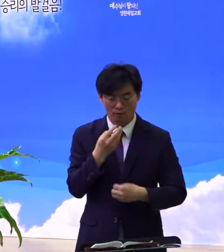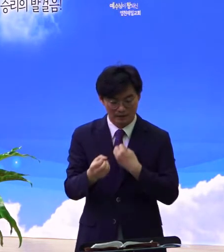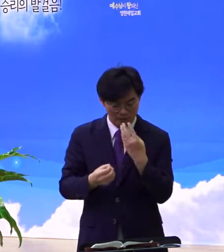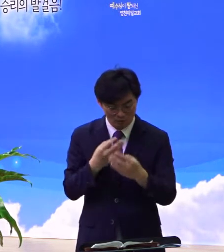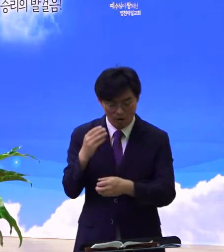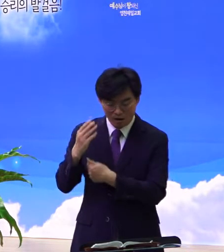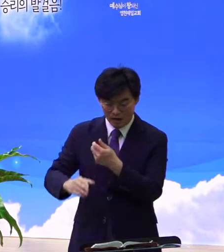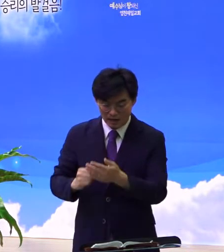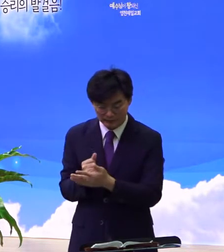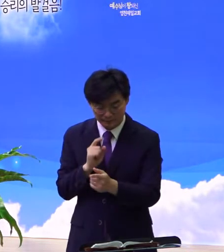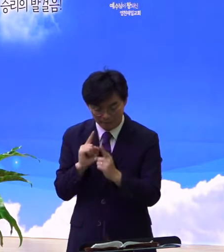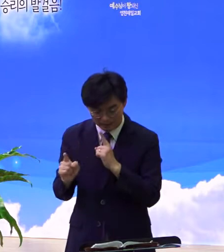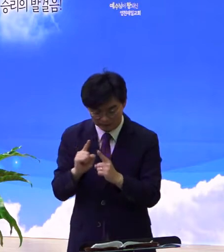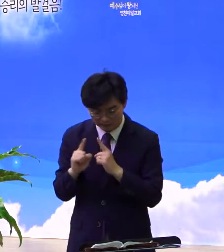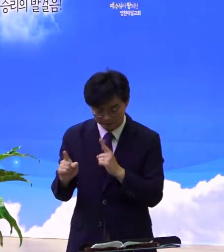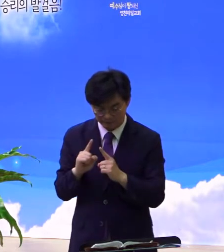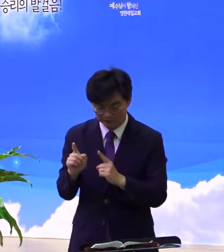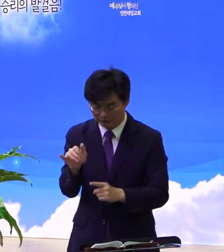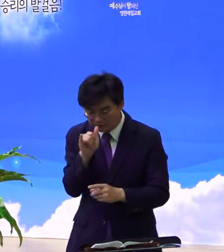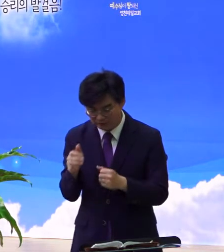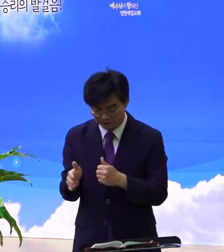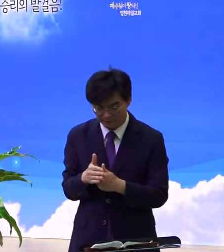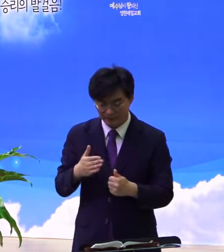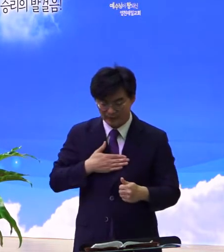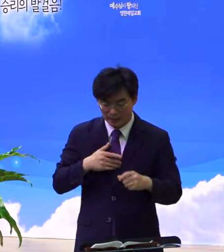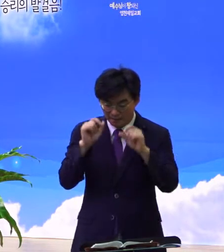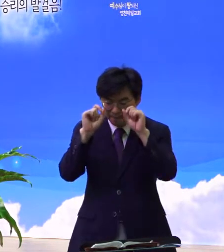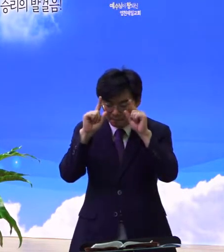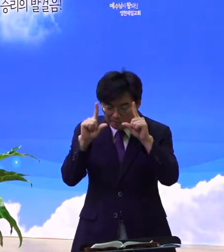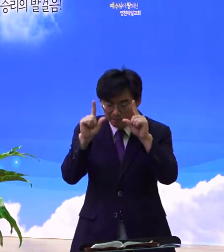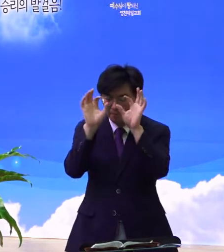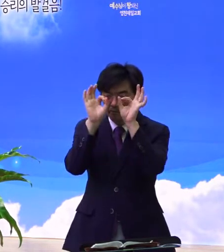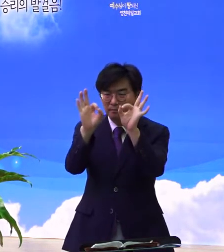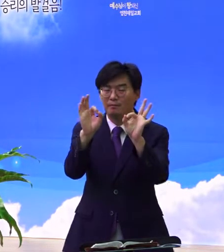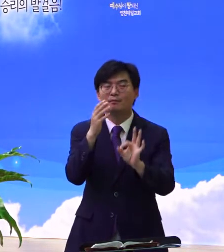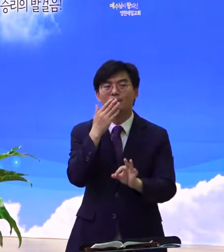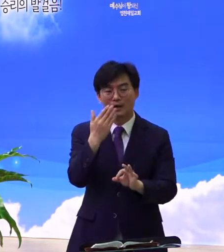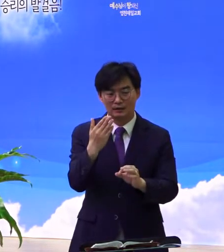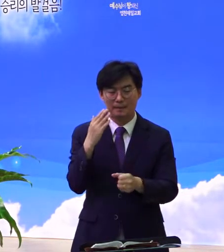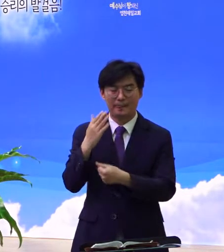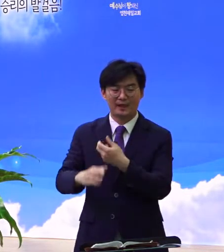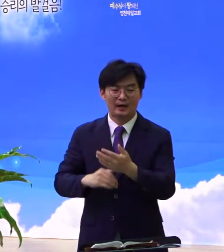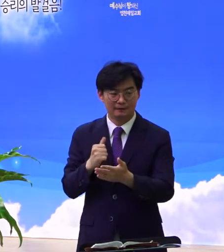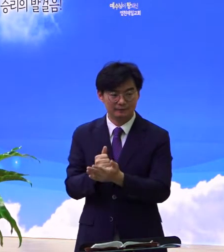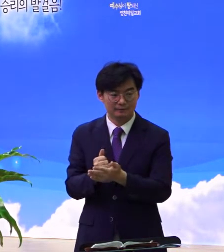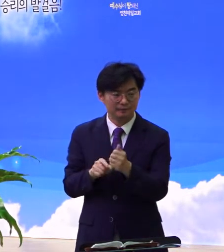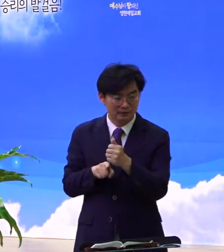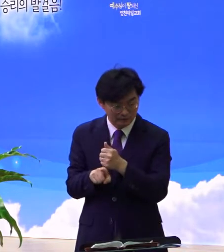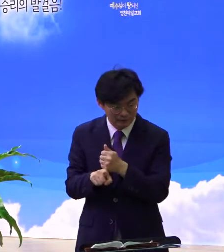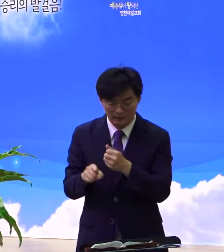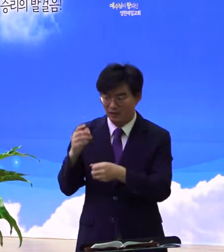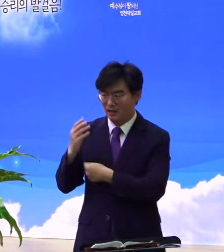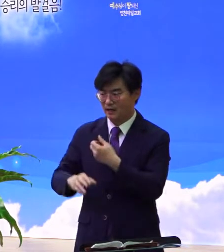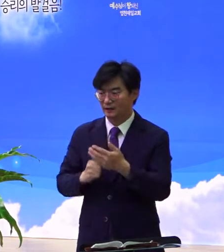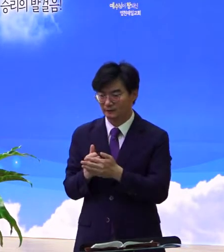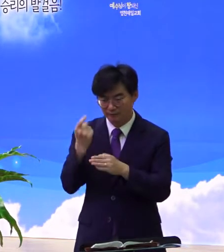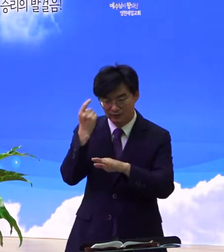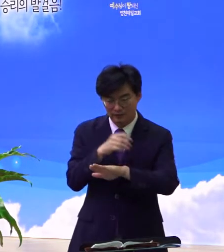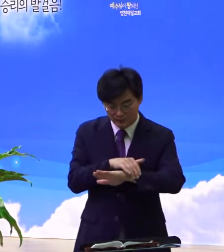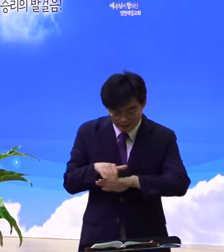말씀이 자신의 눈을 밝혀주었고 그래서 하나님의 뜻을 깨닫고 하나님의 길을 걷고 있다라고